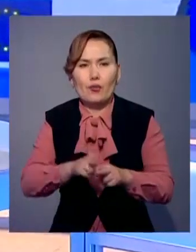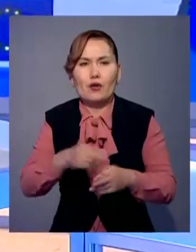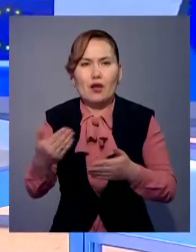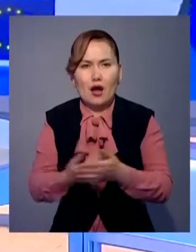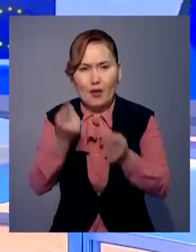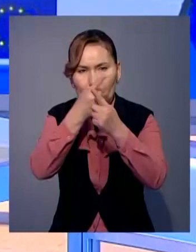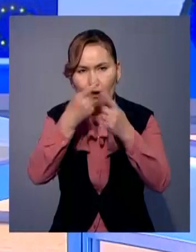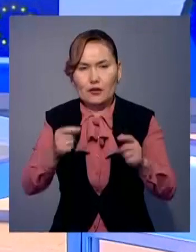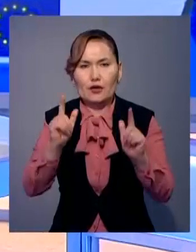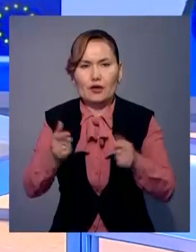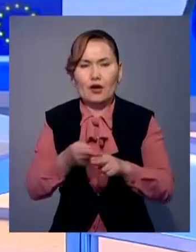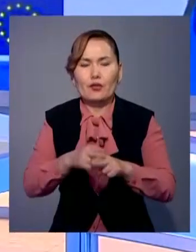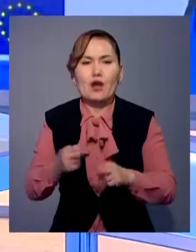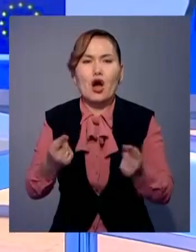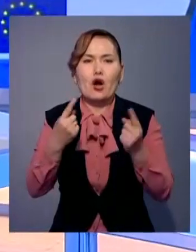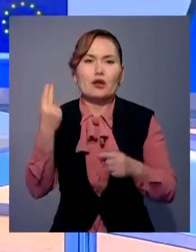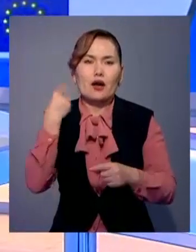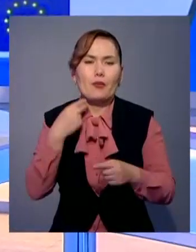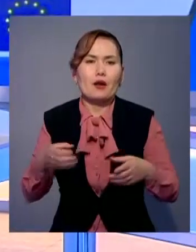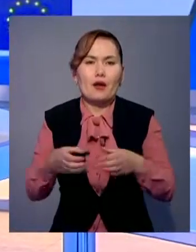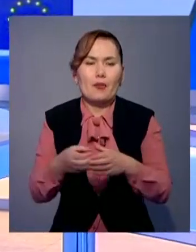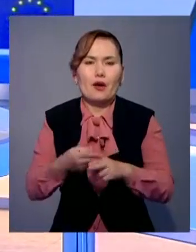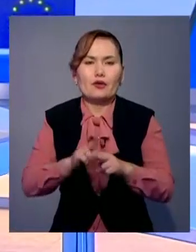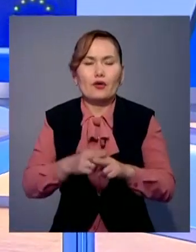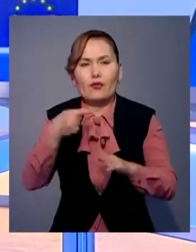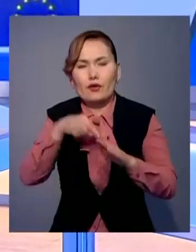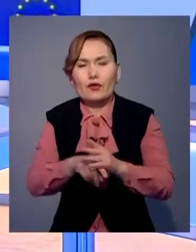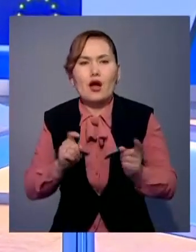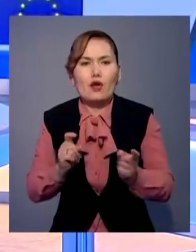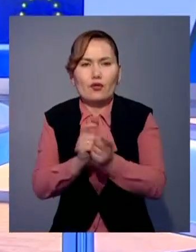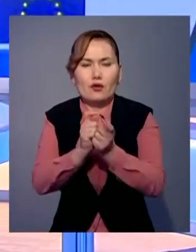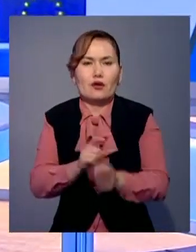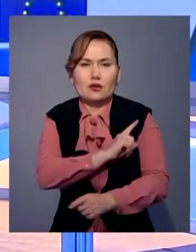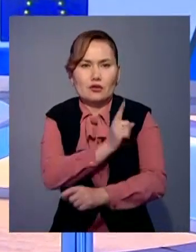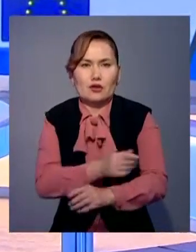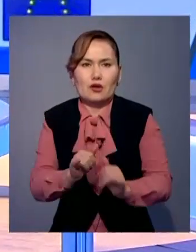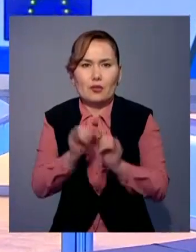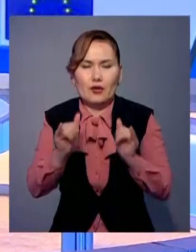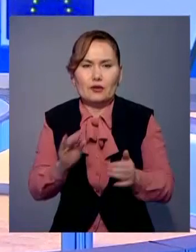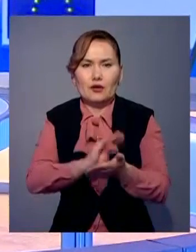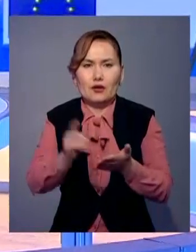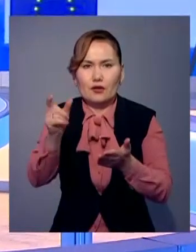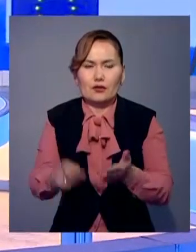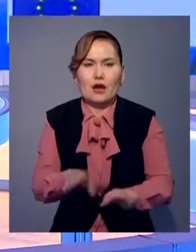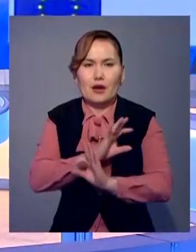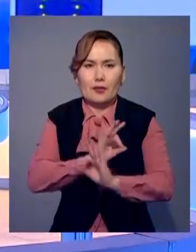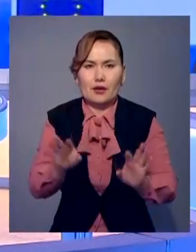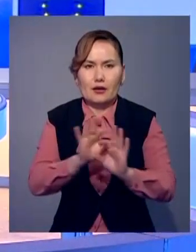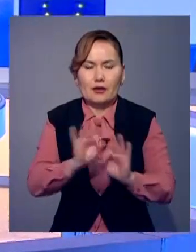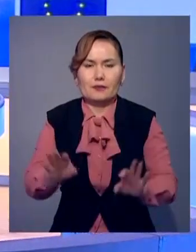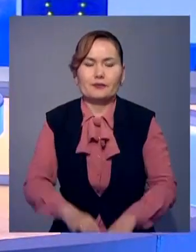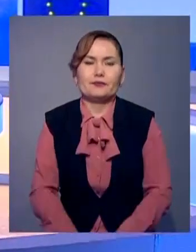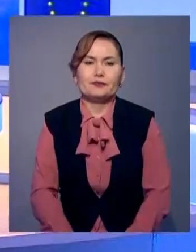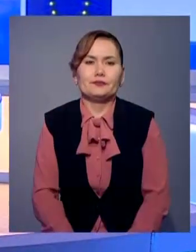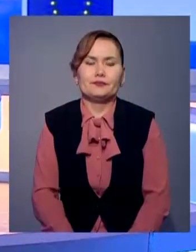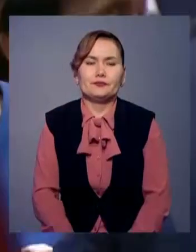отыр, бірақ Ұлыбританияның қауымдар палатасындағы ішкі келіспеушіліктер басылар емес. Тақырыпта лондондық тілшіміз Ғалымжан Қараманұлы